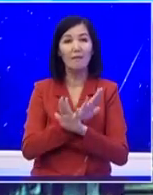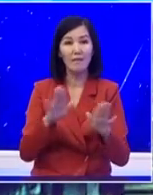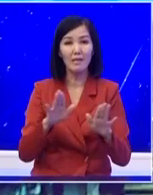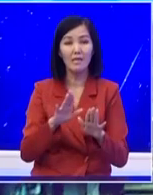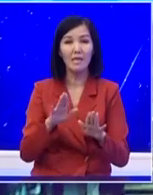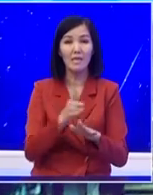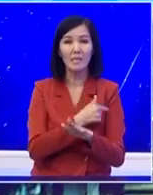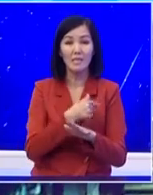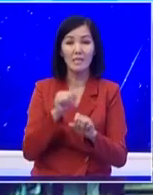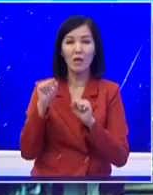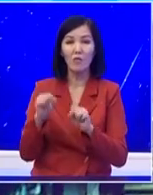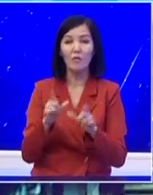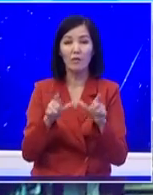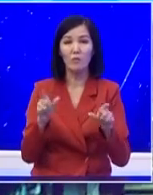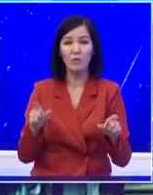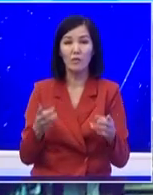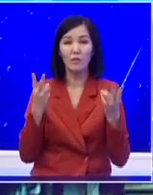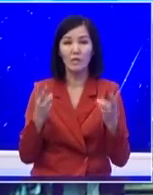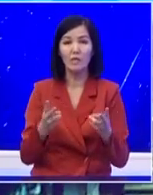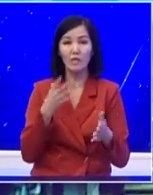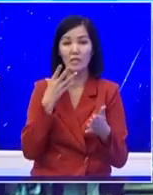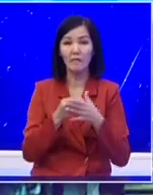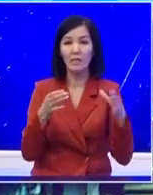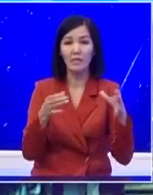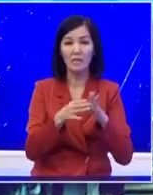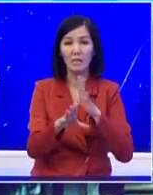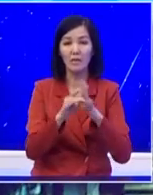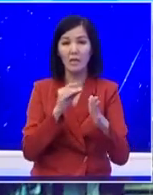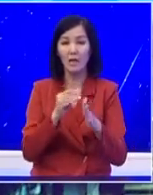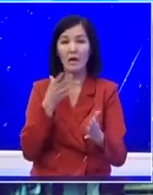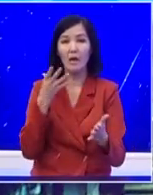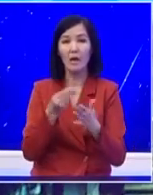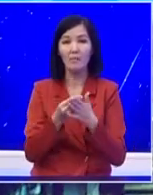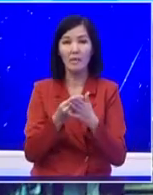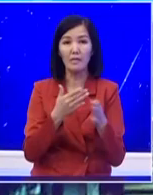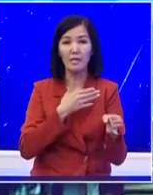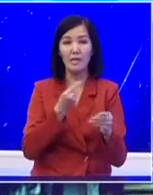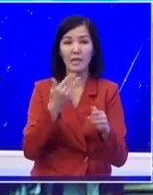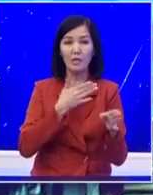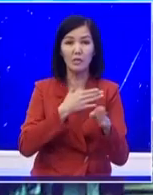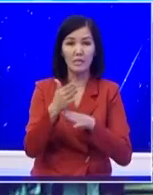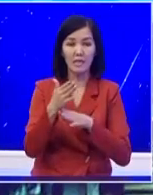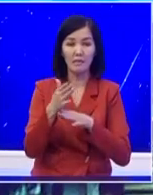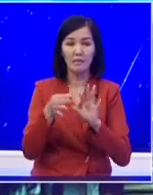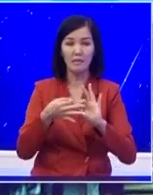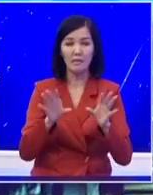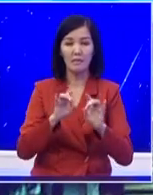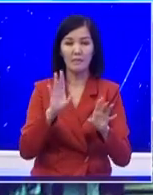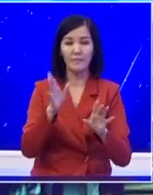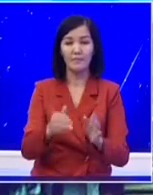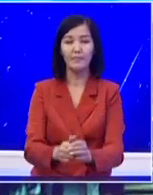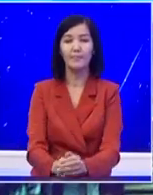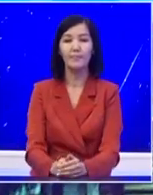ОСМС. Теперь же гражданам необходимо определить свои статусы и производить оплату взносов и отчислений, рассказывает Евгения